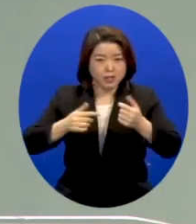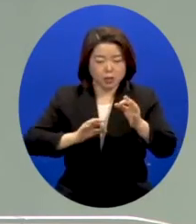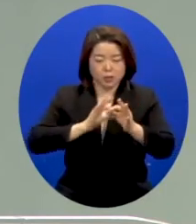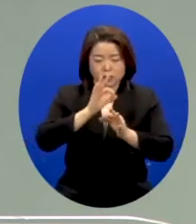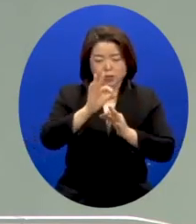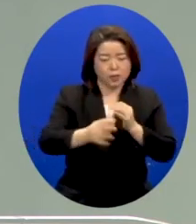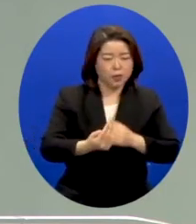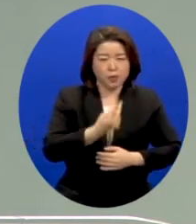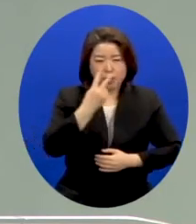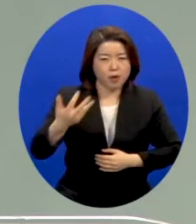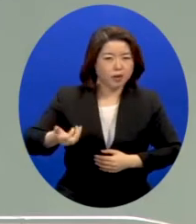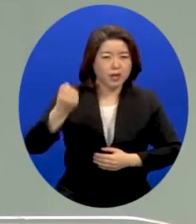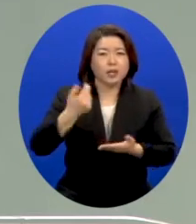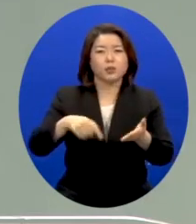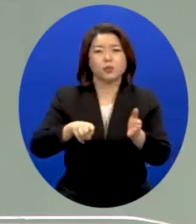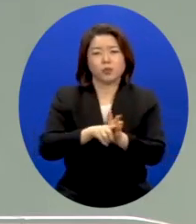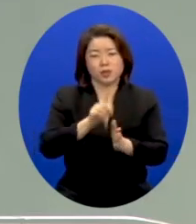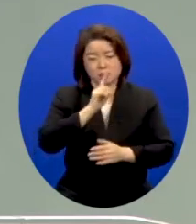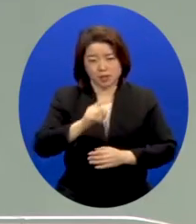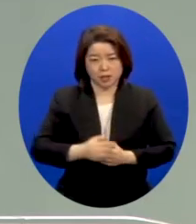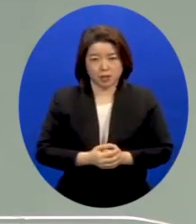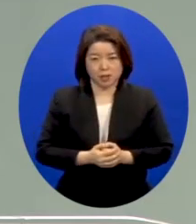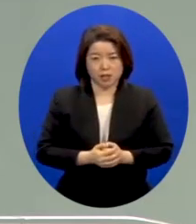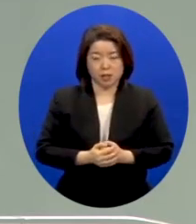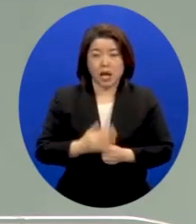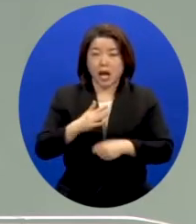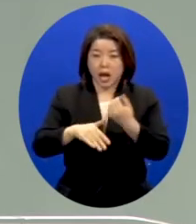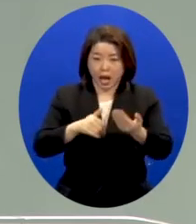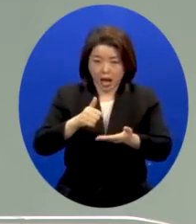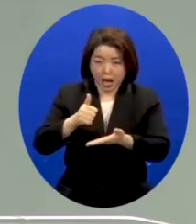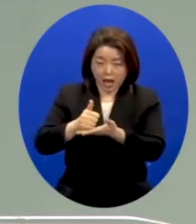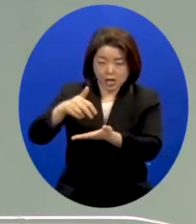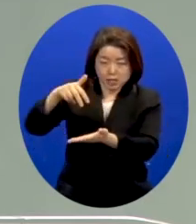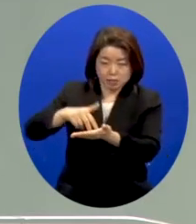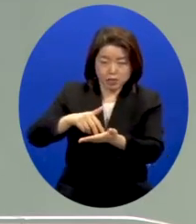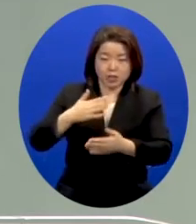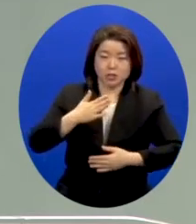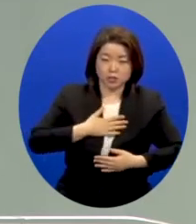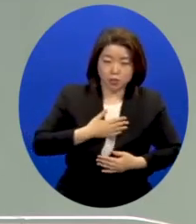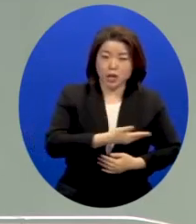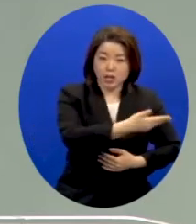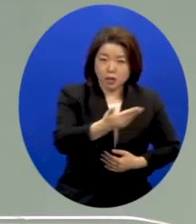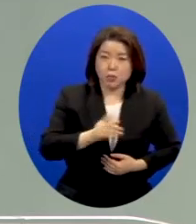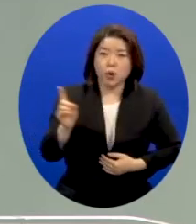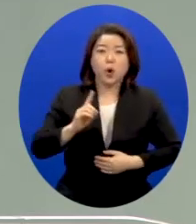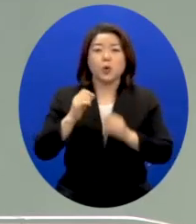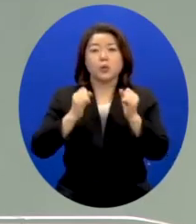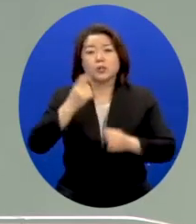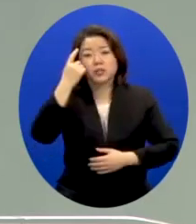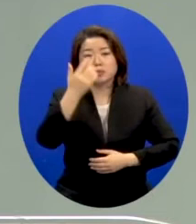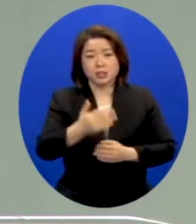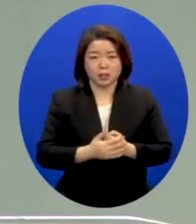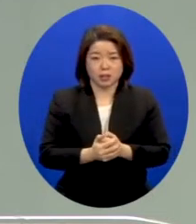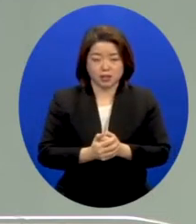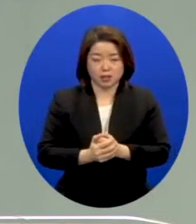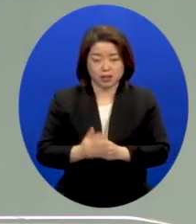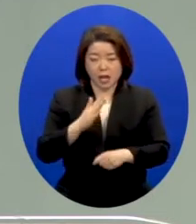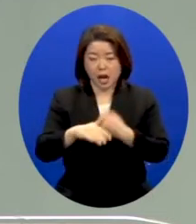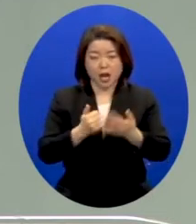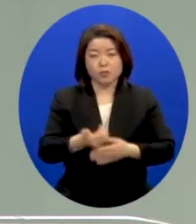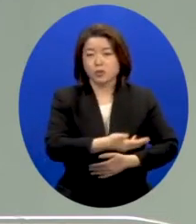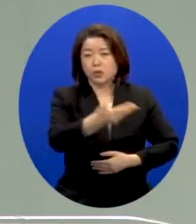하십니다 하나님에게 나는 여러분은 어떤 존재일까요 하나님이 여러분을 얻으시기